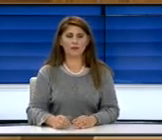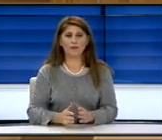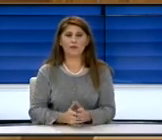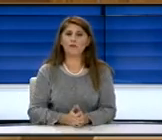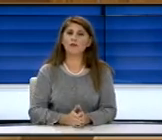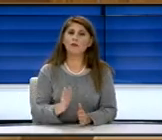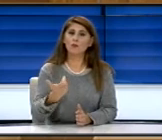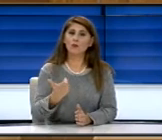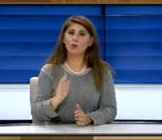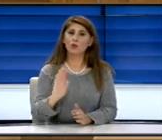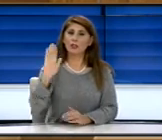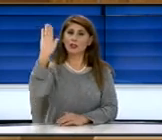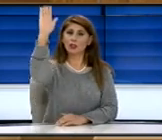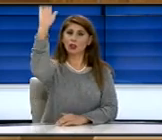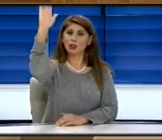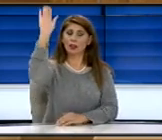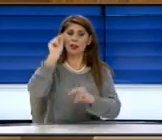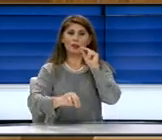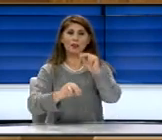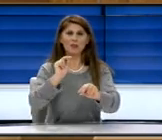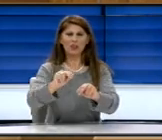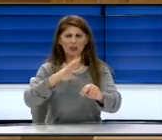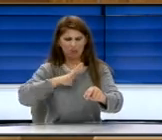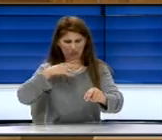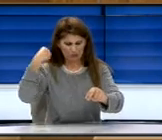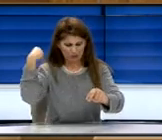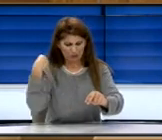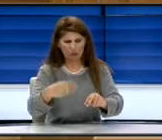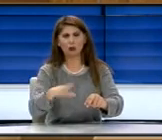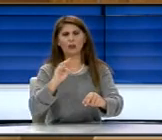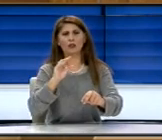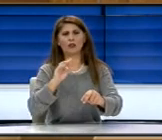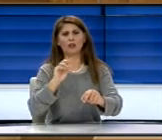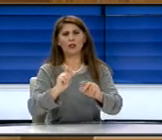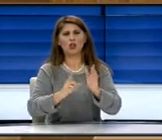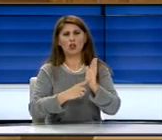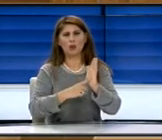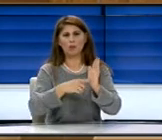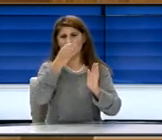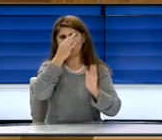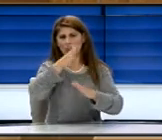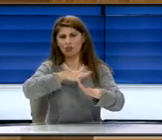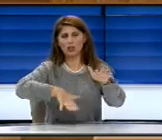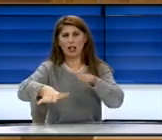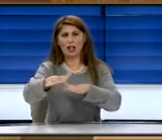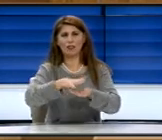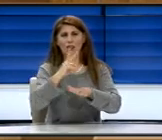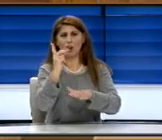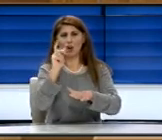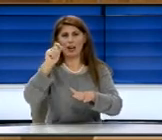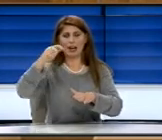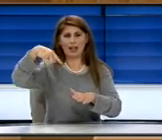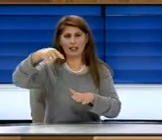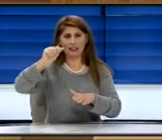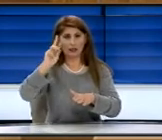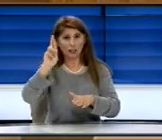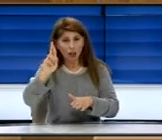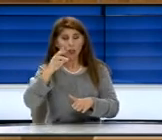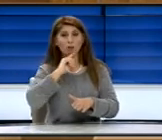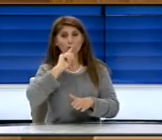το χεράκι τους και ψήφισαν αυτό το κατάπτυστο ψήφισμα για το σκάνδαλο του Κατάρ, όπου κοινικά